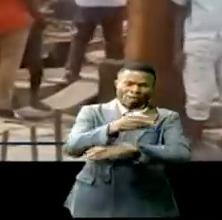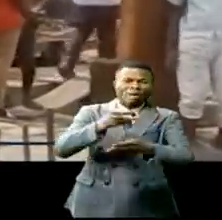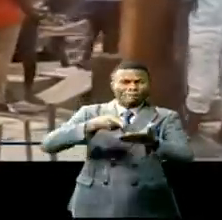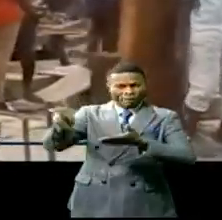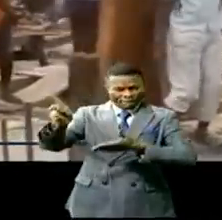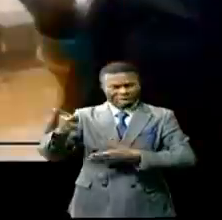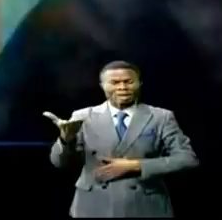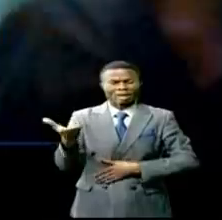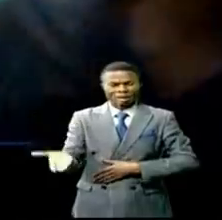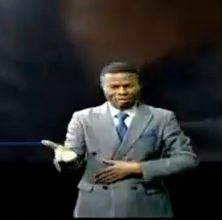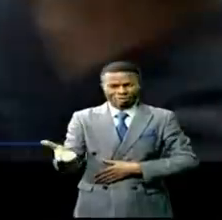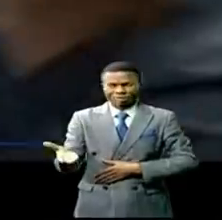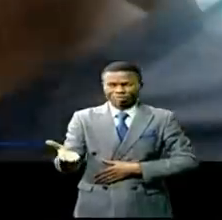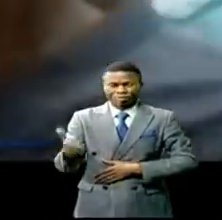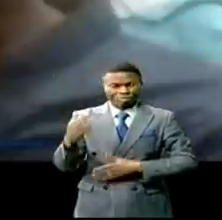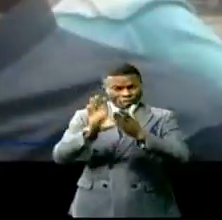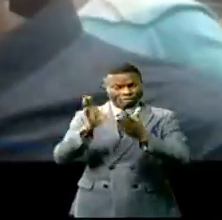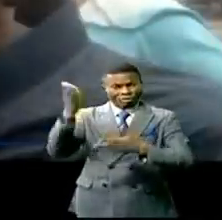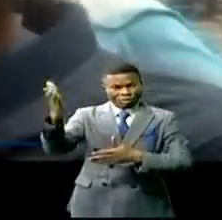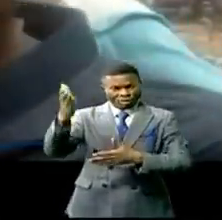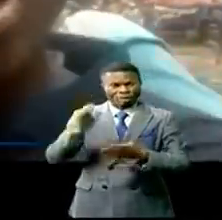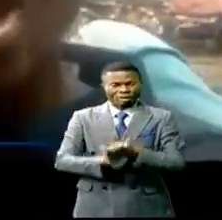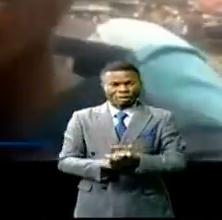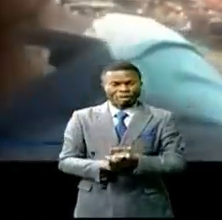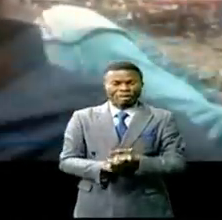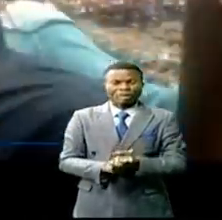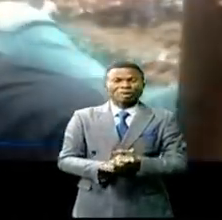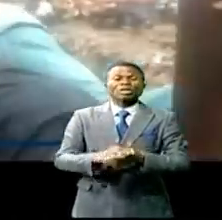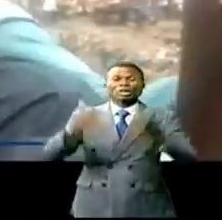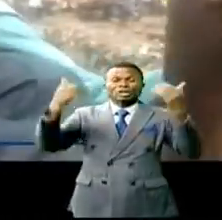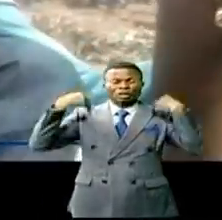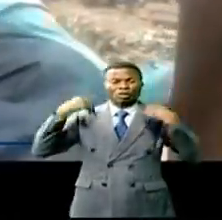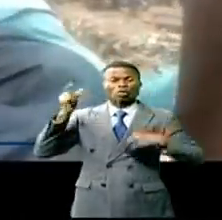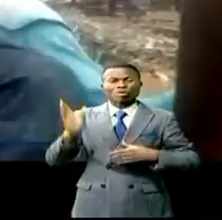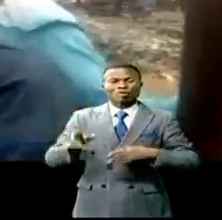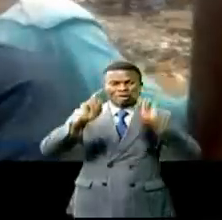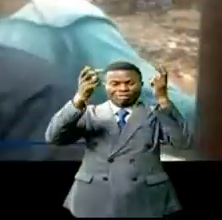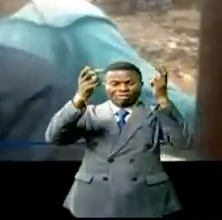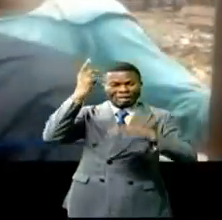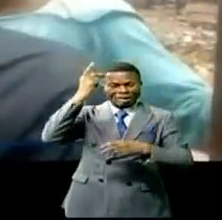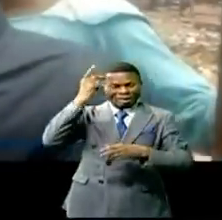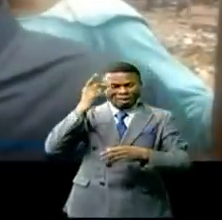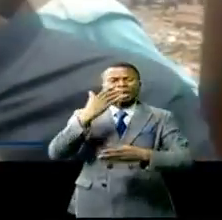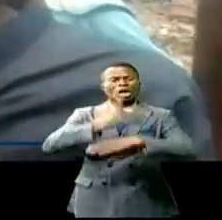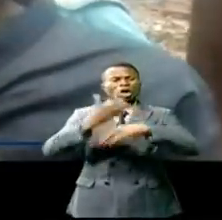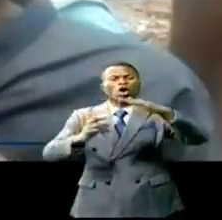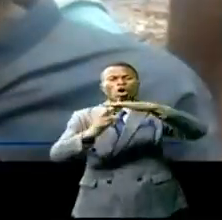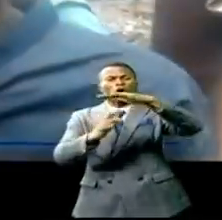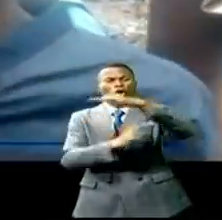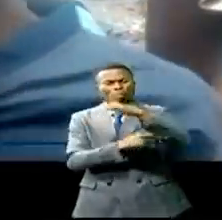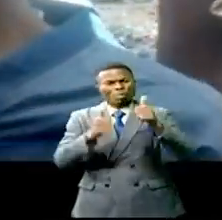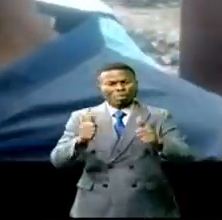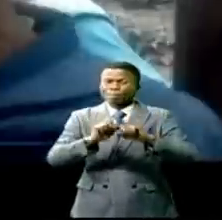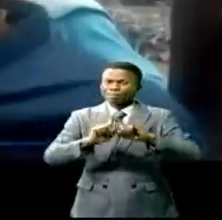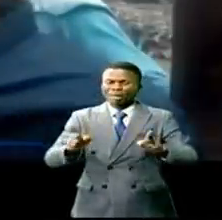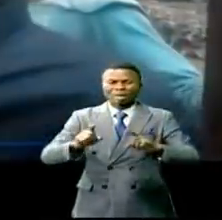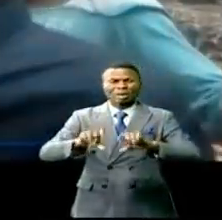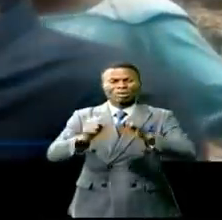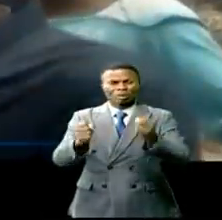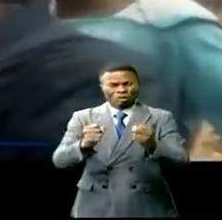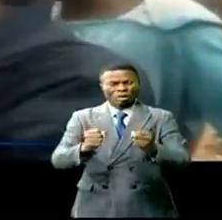payant villa bahia un mondialisme mondialistes face au cp là qui drague à la